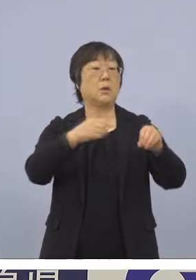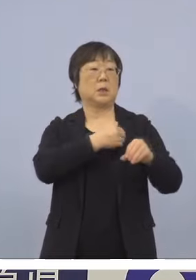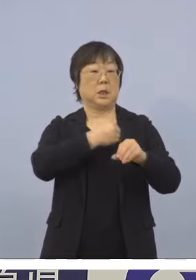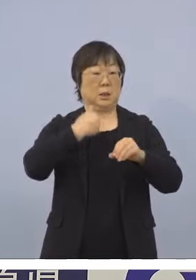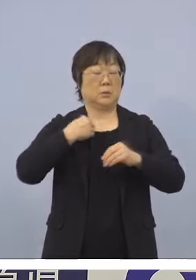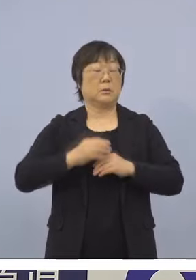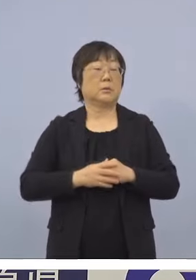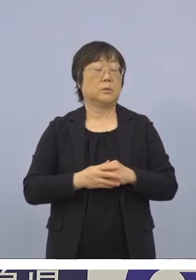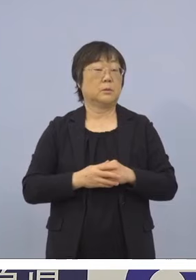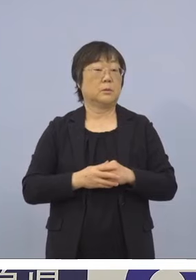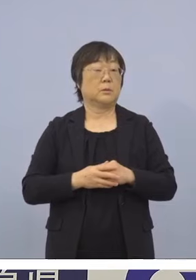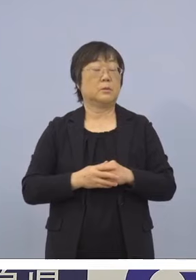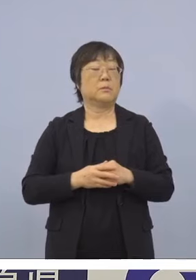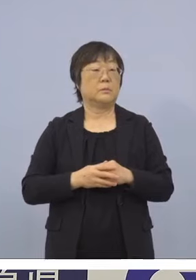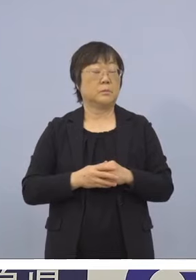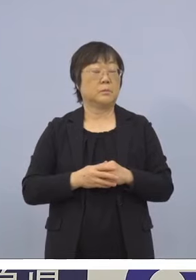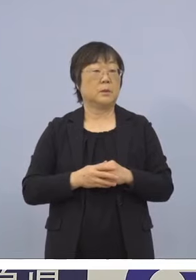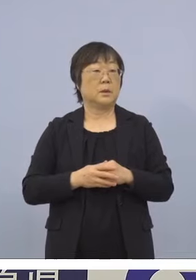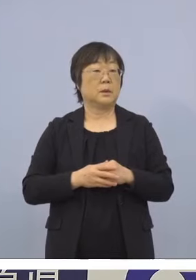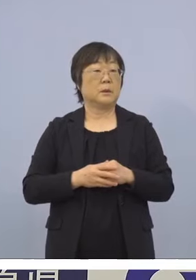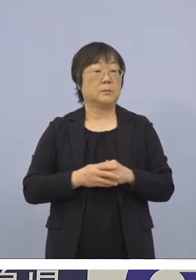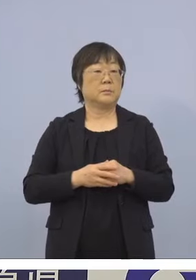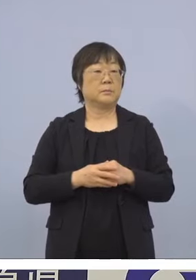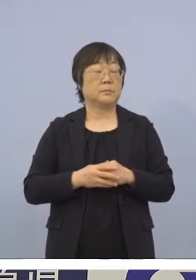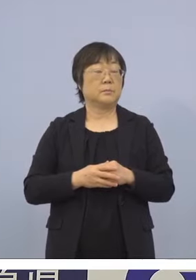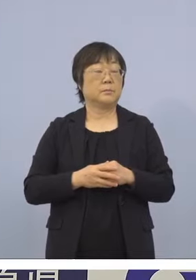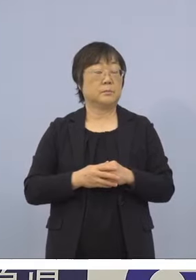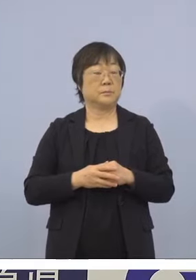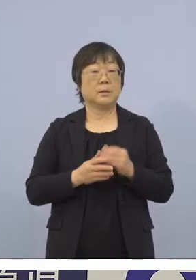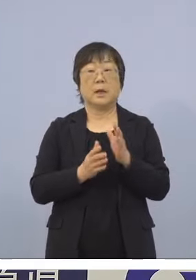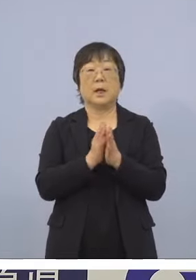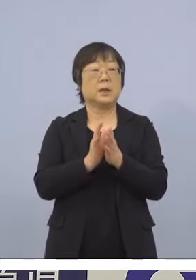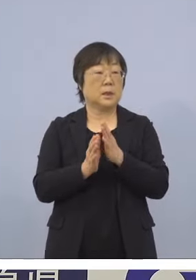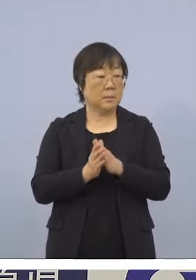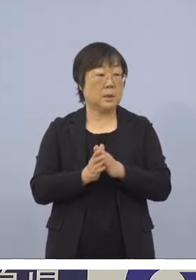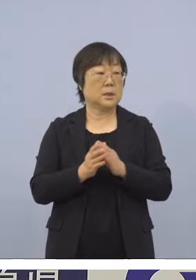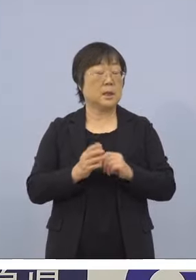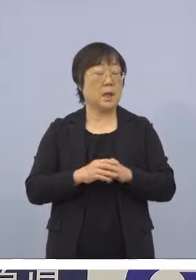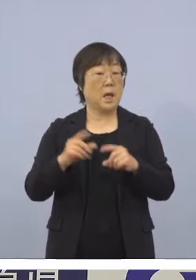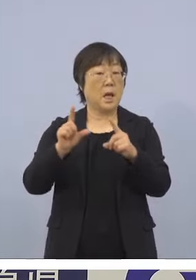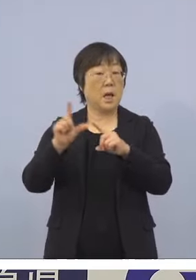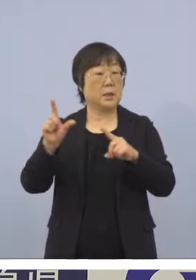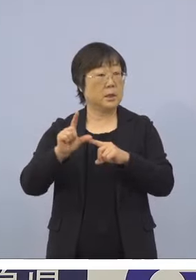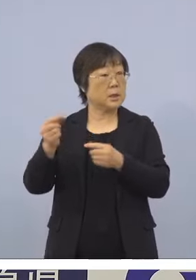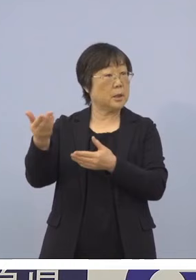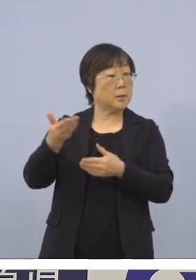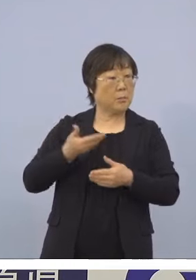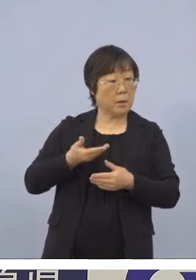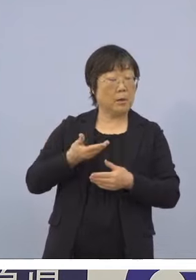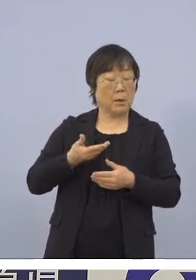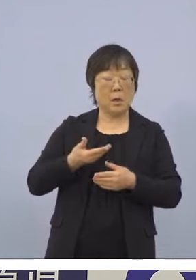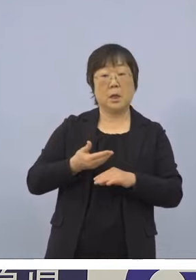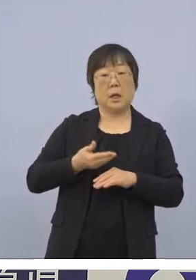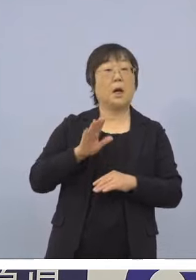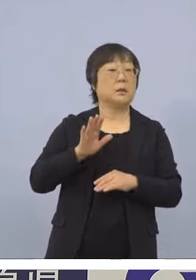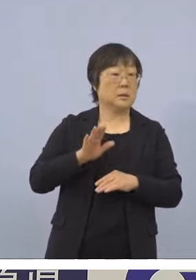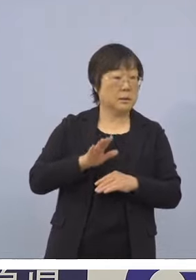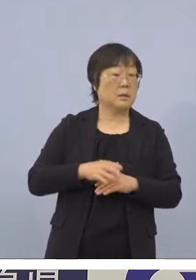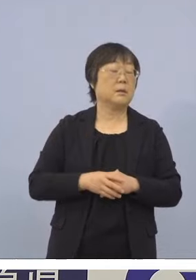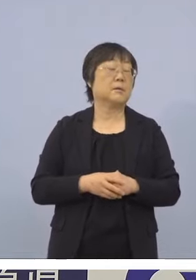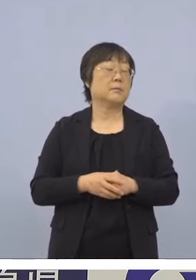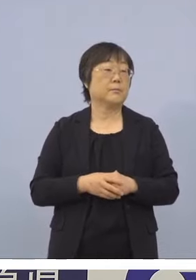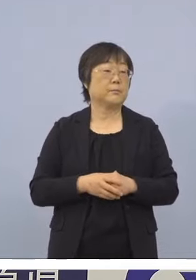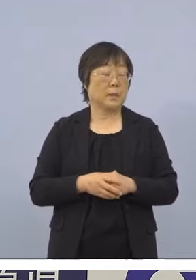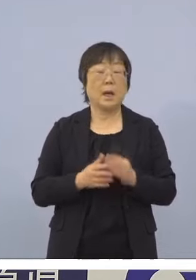。こういったことにですね、改めて今 NHK さんから非常にありがたいご質問をいただいたので